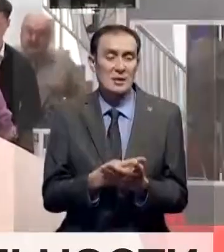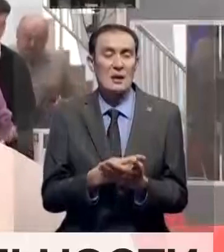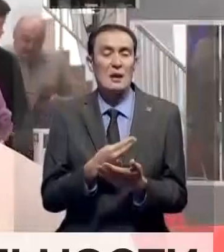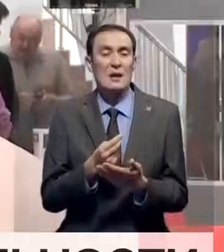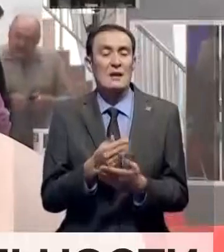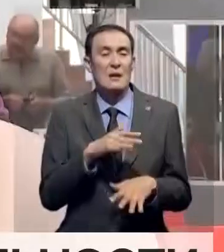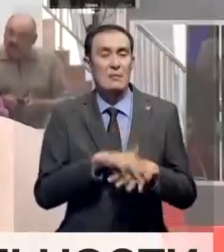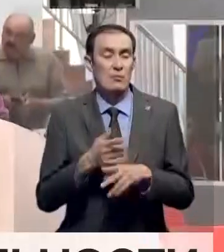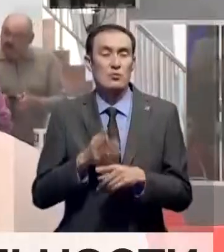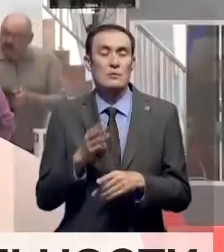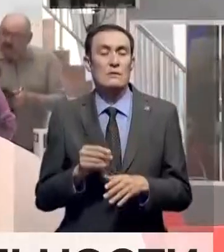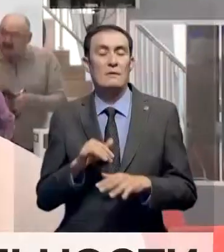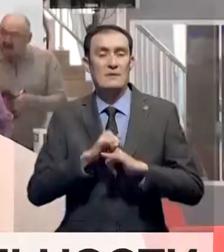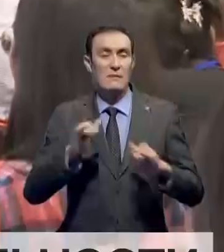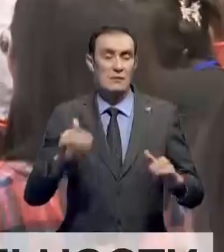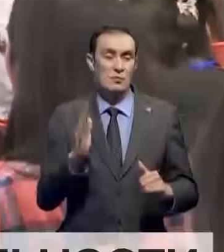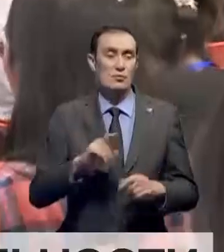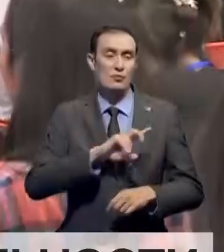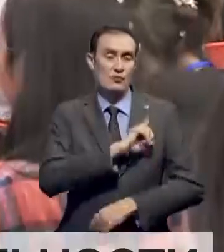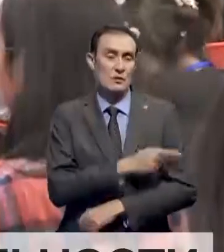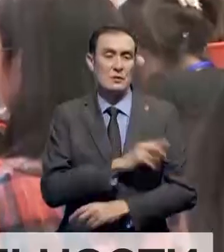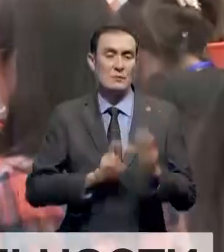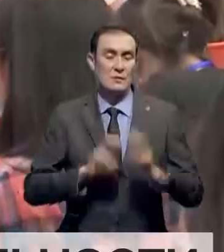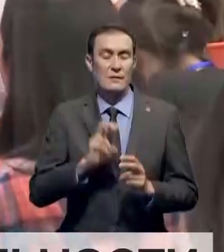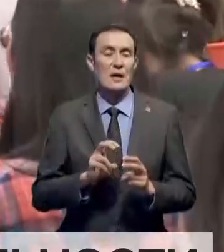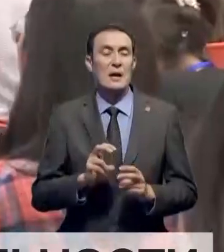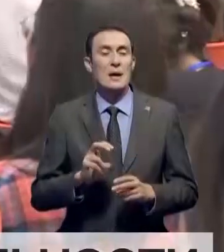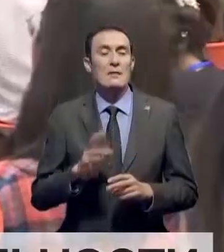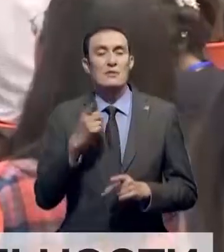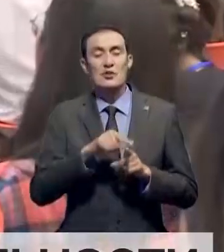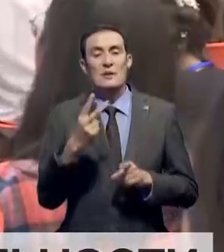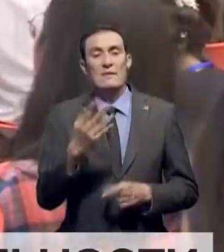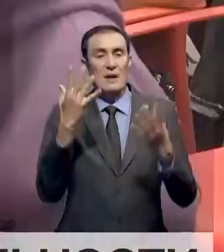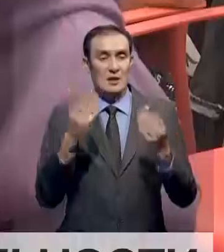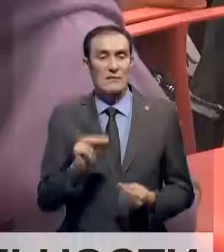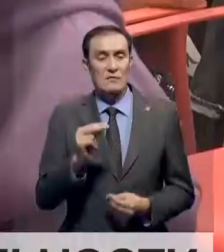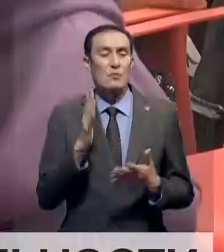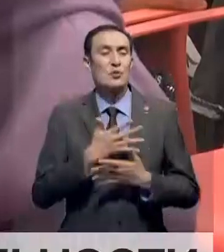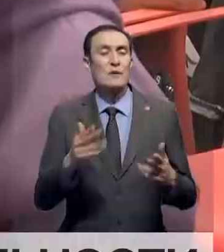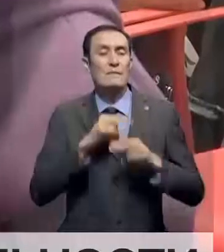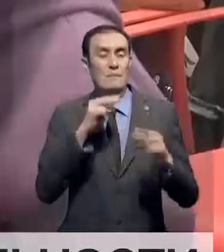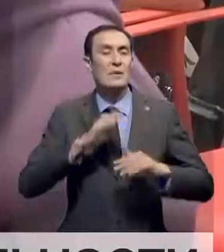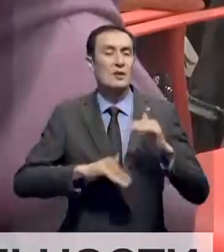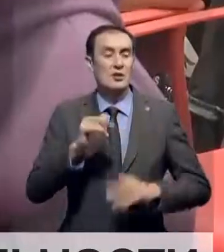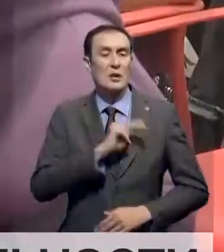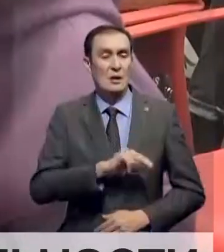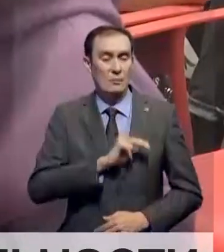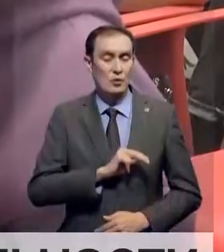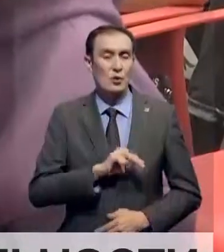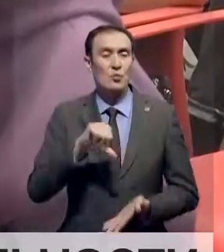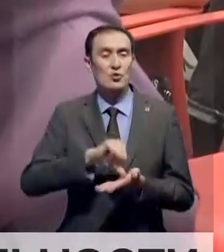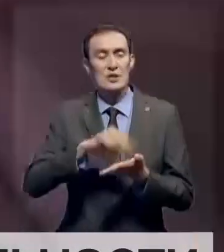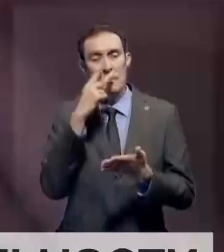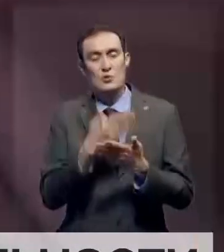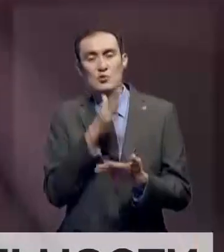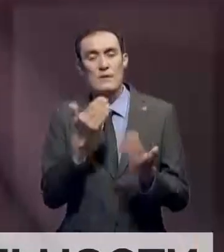будут вкладываться в образование, индустрия будет быстро расти. Отмечу, мероприятие продлится 2 дня. В четверг больше времени уделят практической работе. Участникам